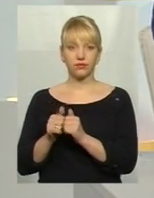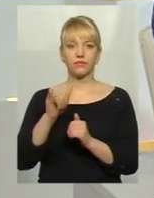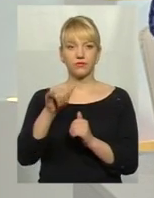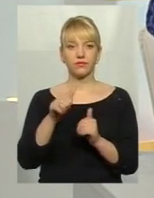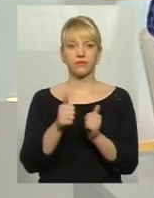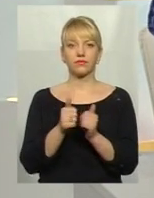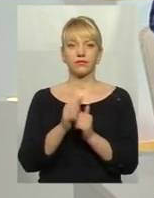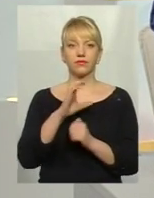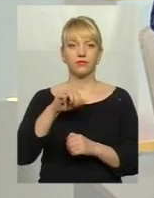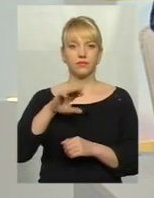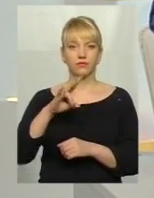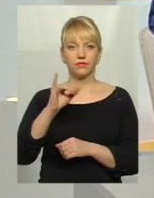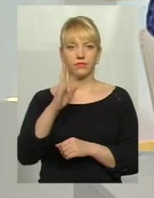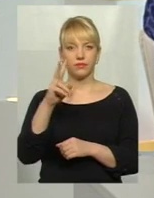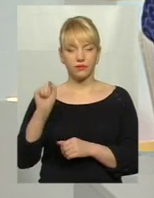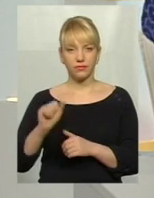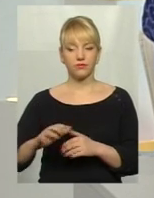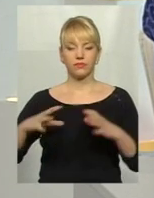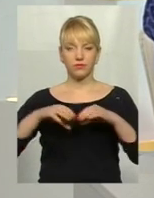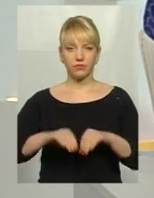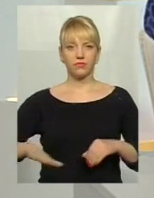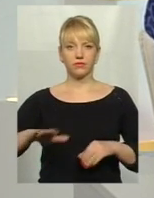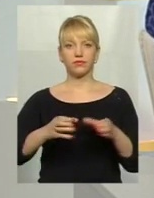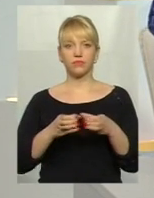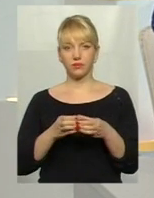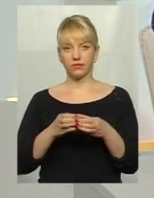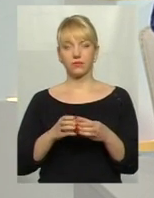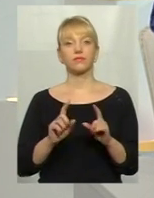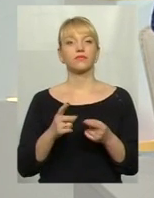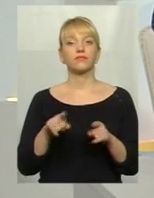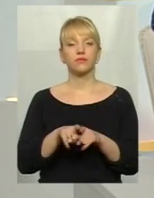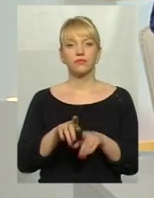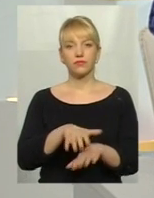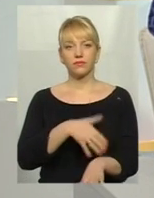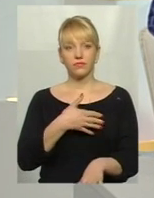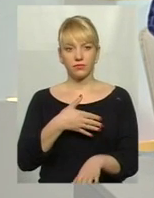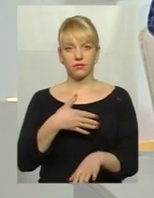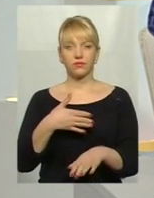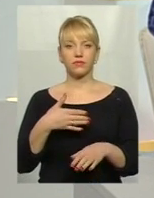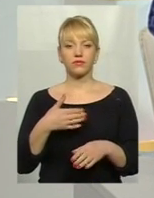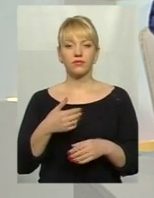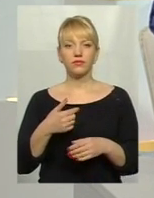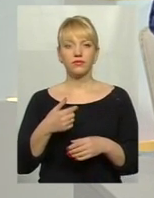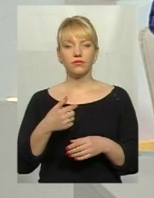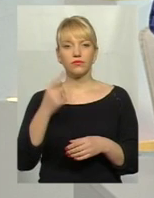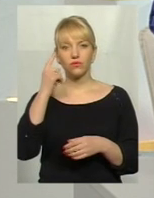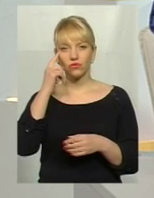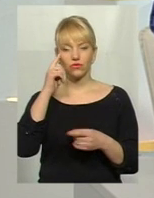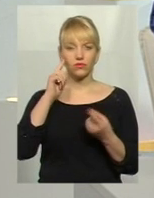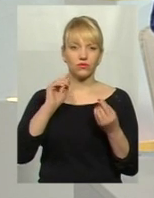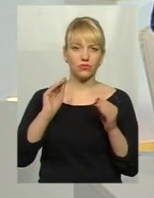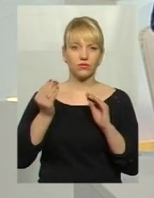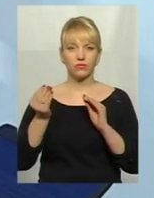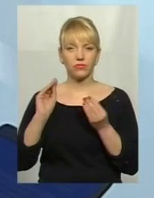недалеко Сатанівська об'єднана територіальна громада. Чому так довго зважувались на об'єднання?